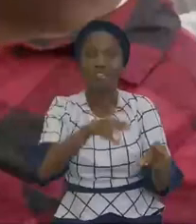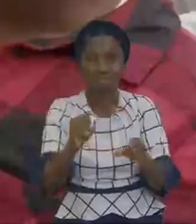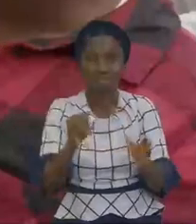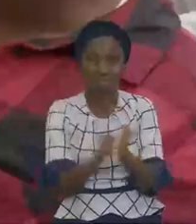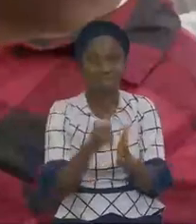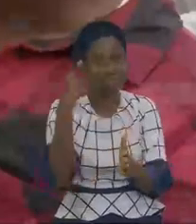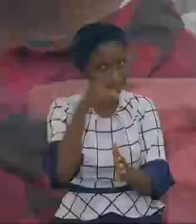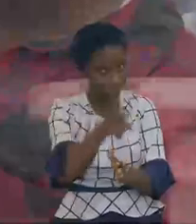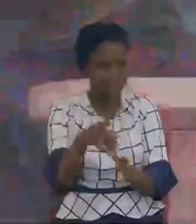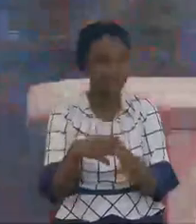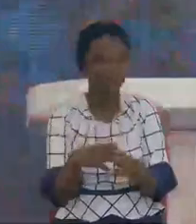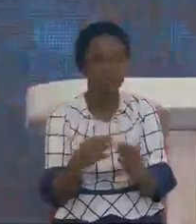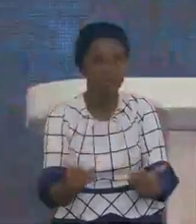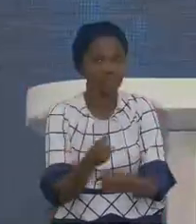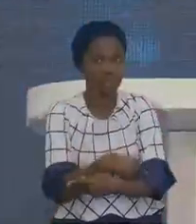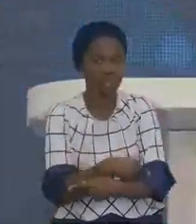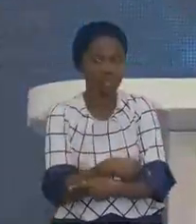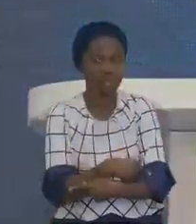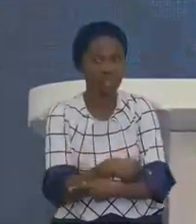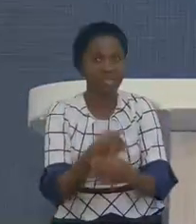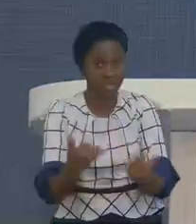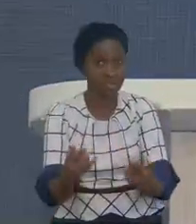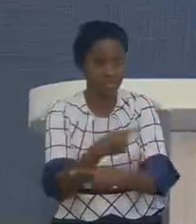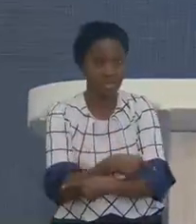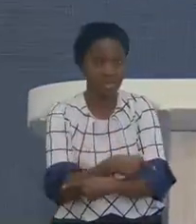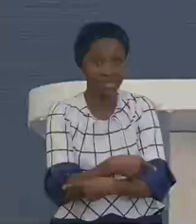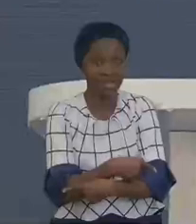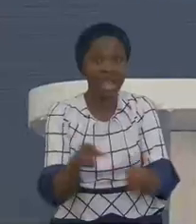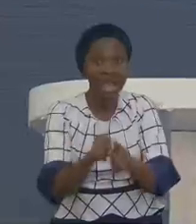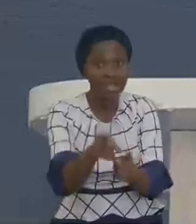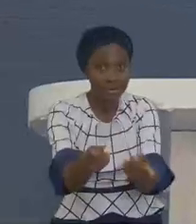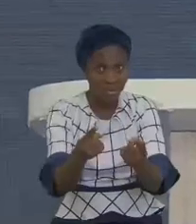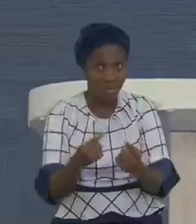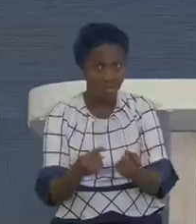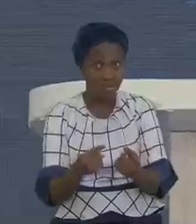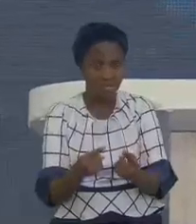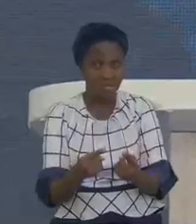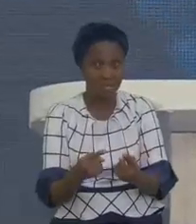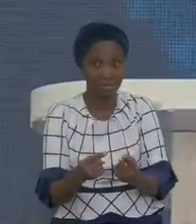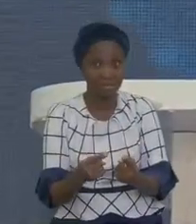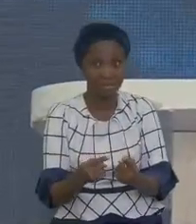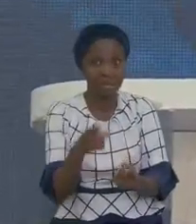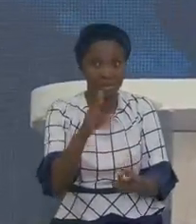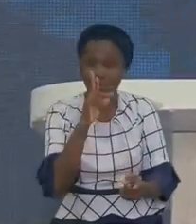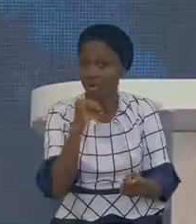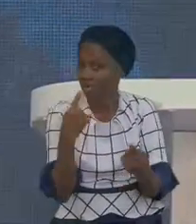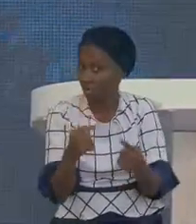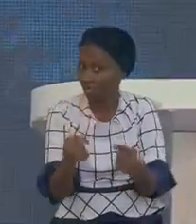aujourd'hui, comme tu viens, tu n'essaies pas de monter sans son secours,